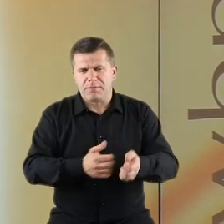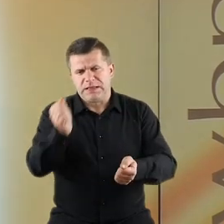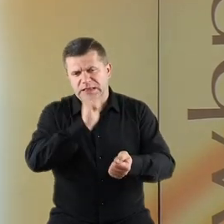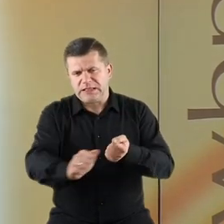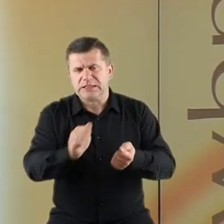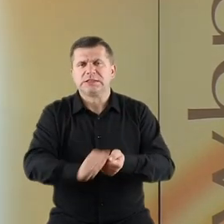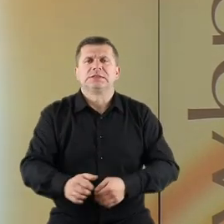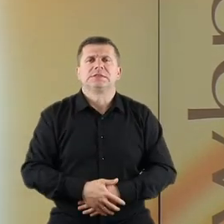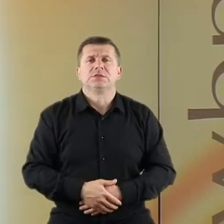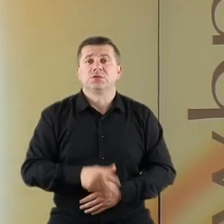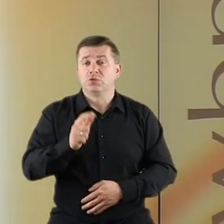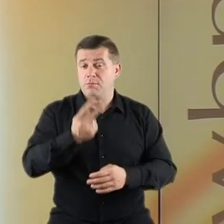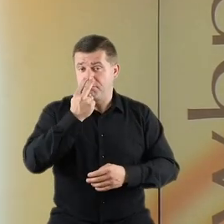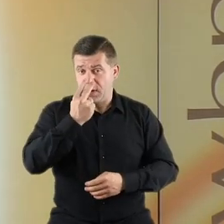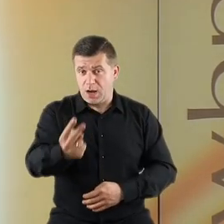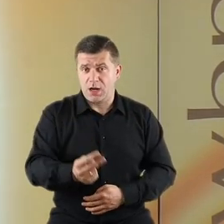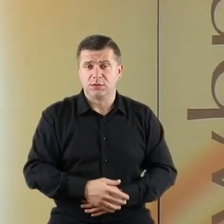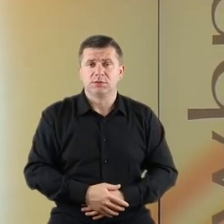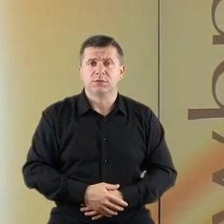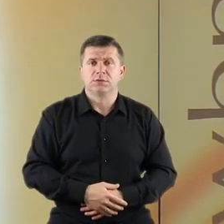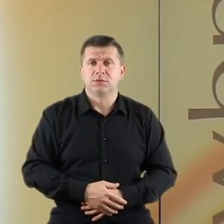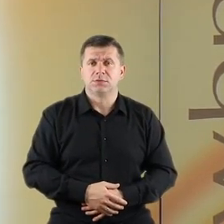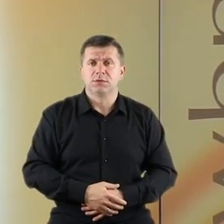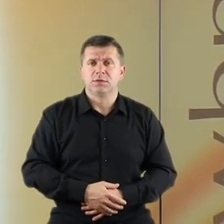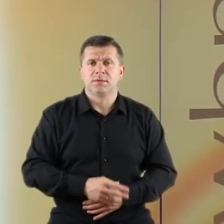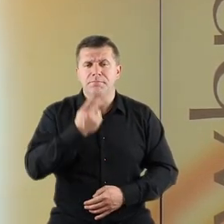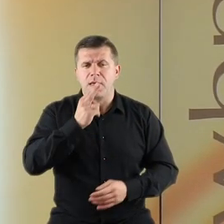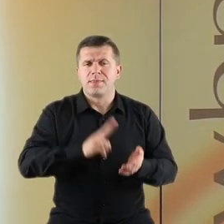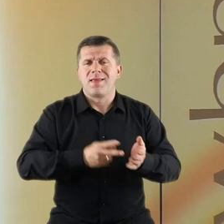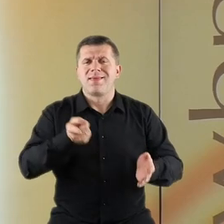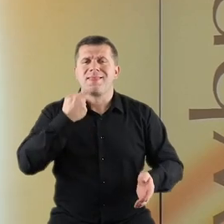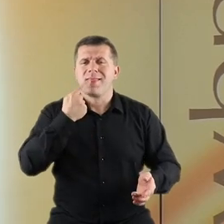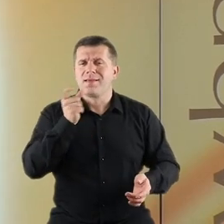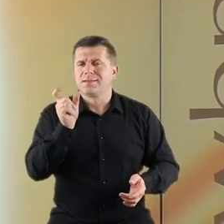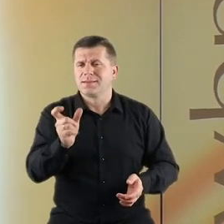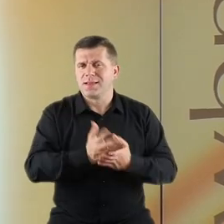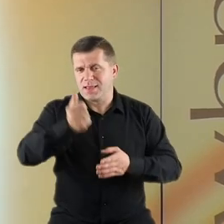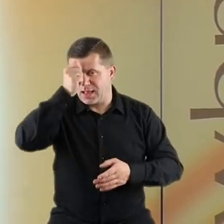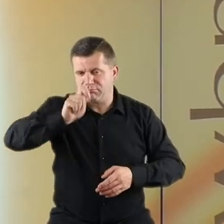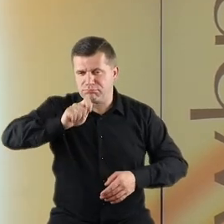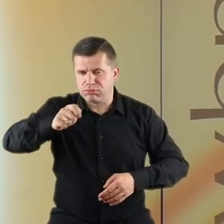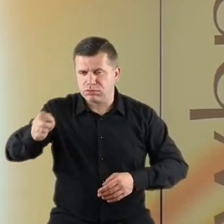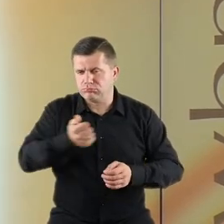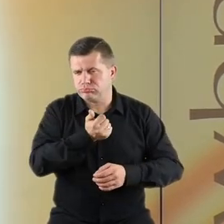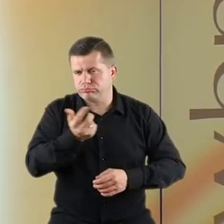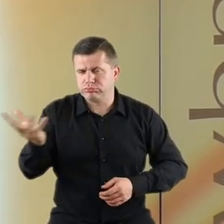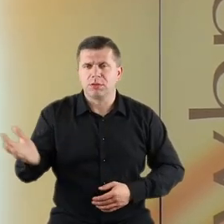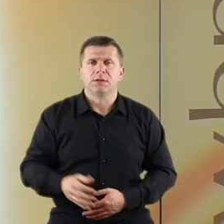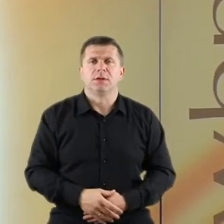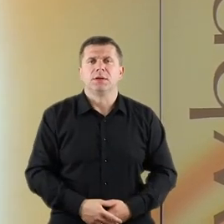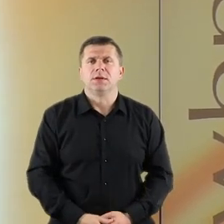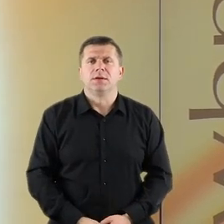a więc proszę popatrzeć że jeśli Popatrzymy sobie tak na język tylko na te nazwy nie